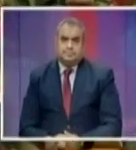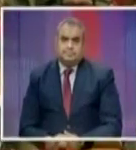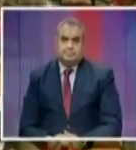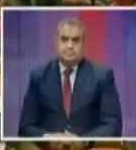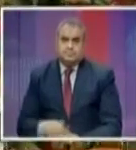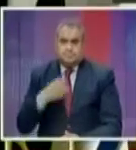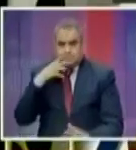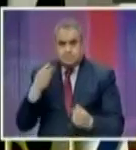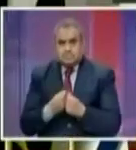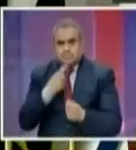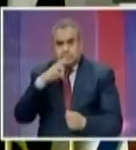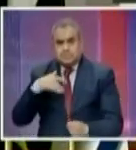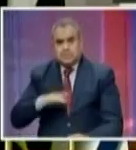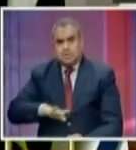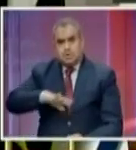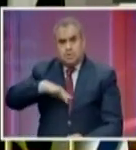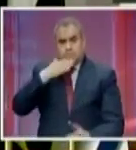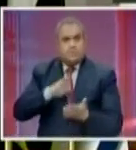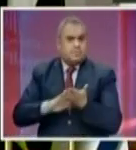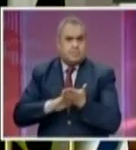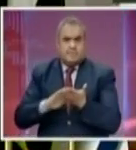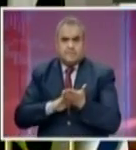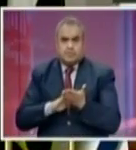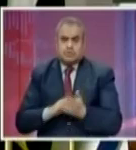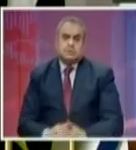واحنا كمان احنا ما فيش خوف